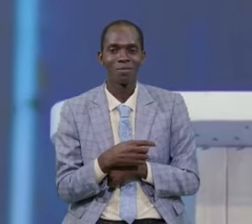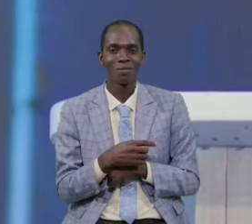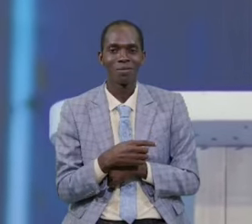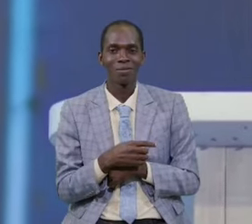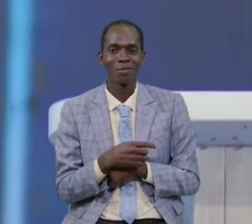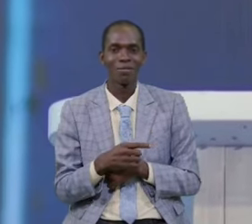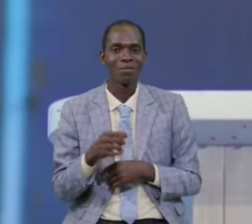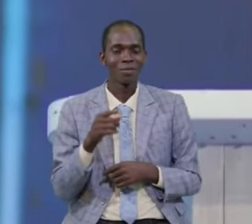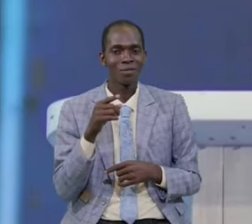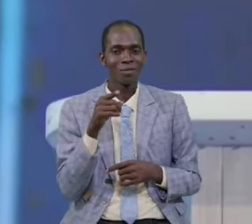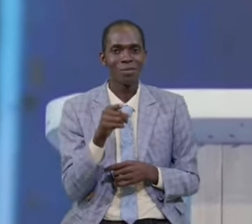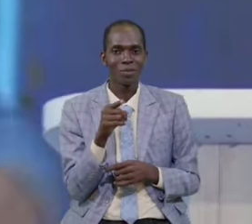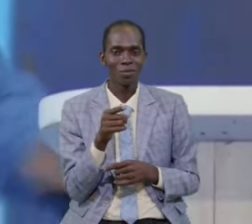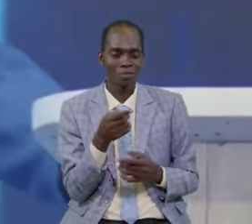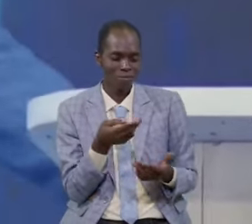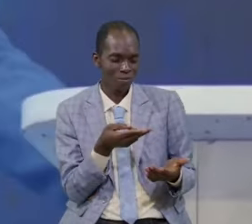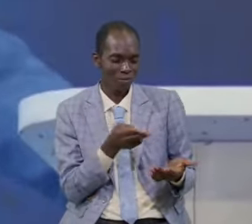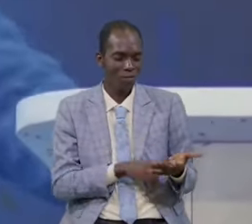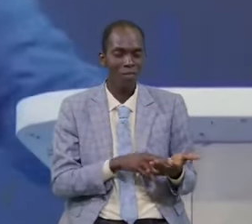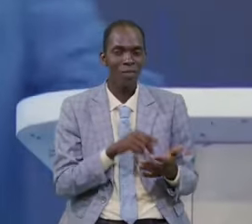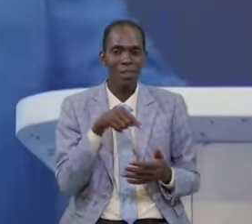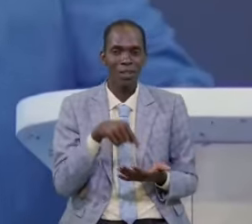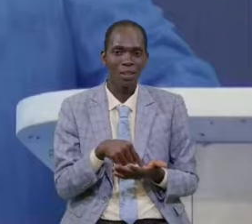tu dois noter ce jour, cette date,